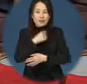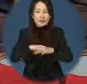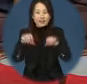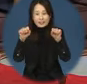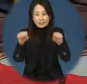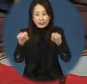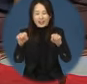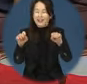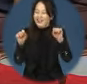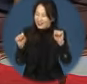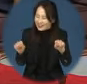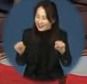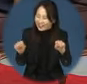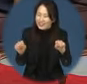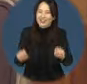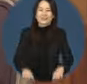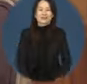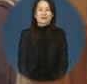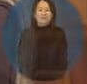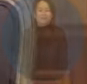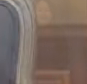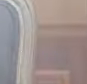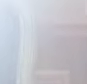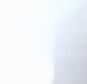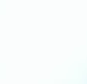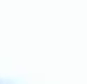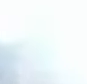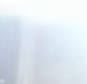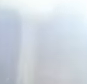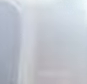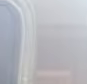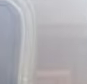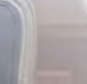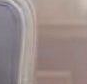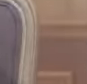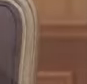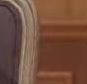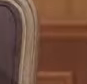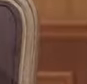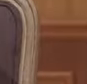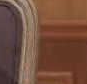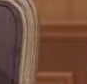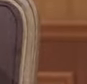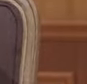상관이 퍼서 하십시오 4 안녕하십니까 예 으